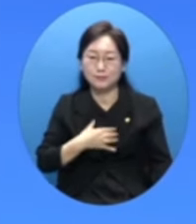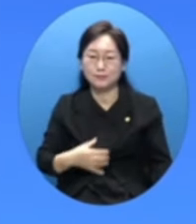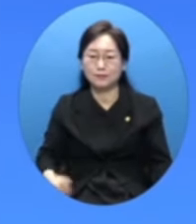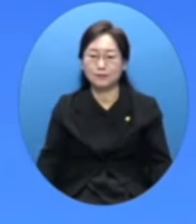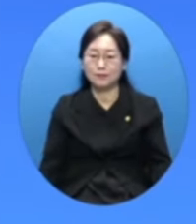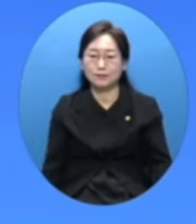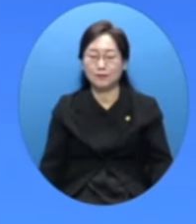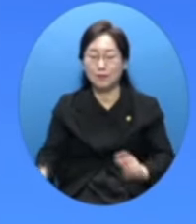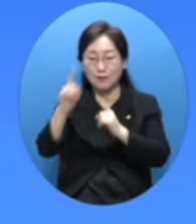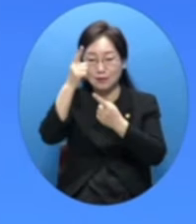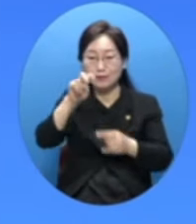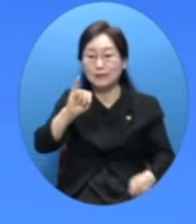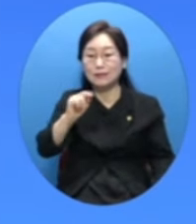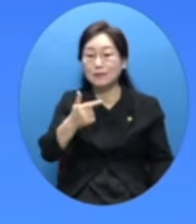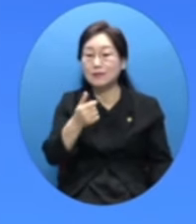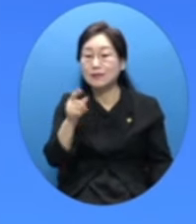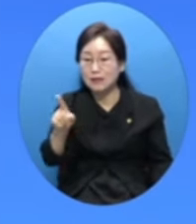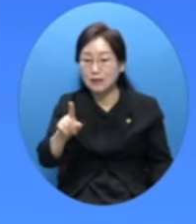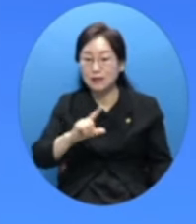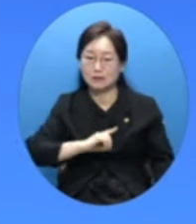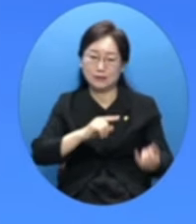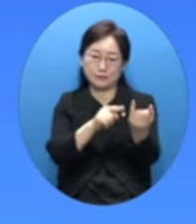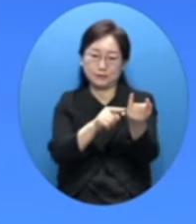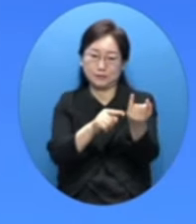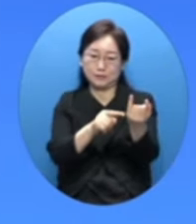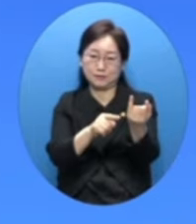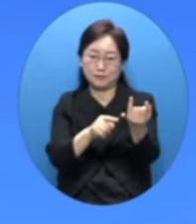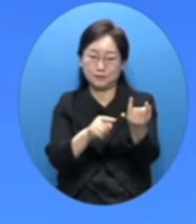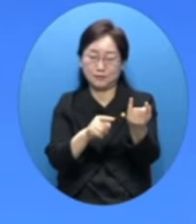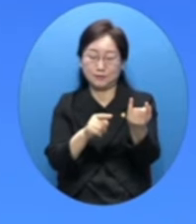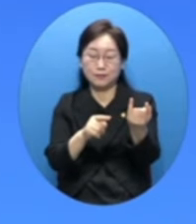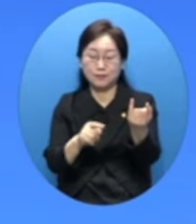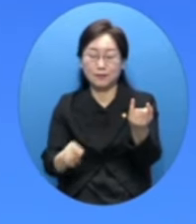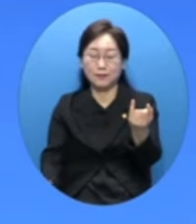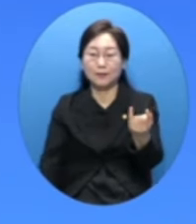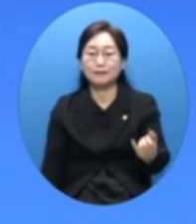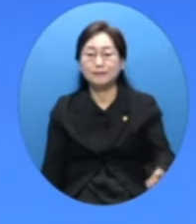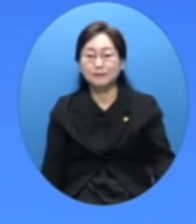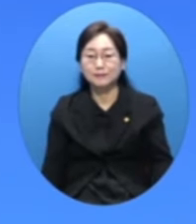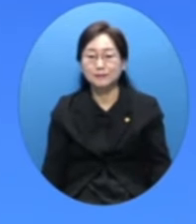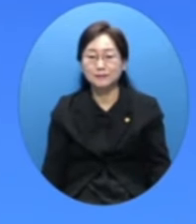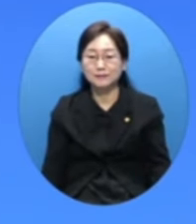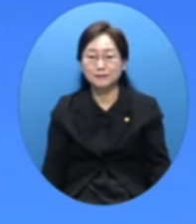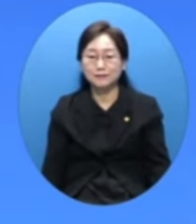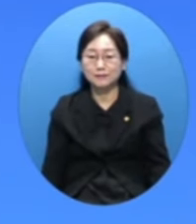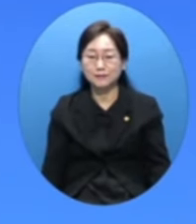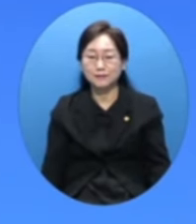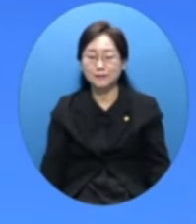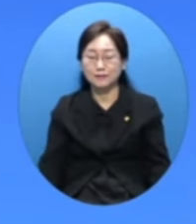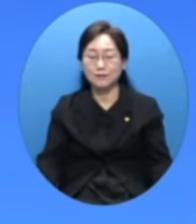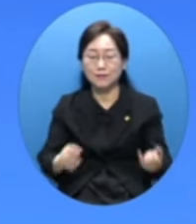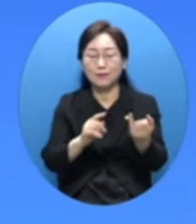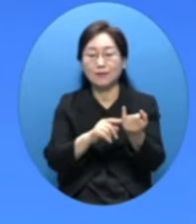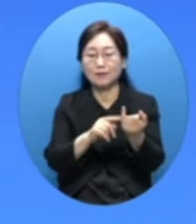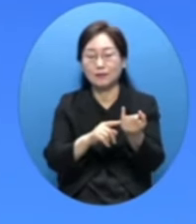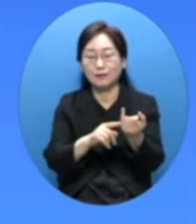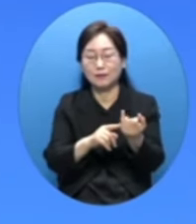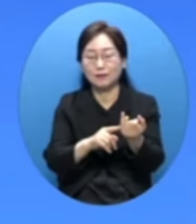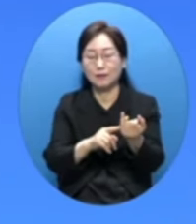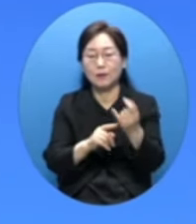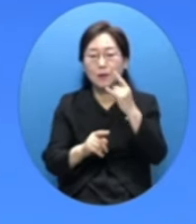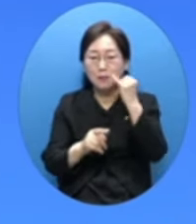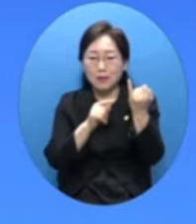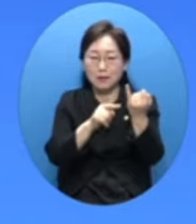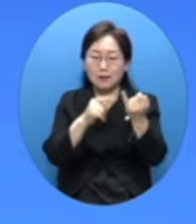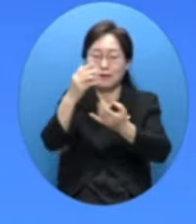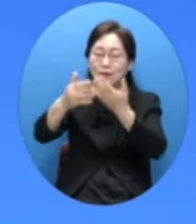이민아 그때는 목사 아니었습니다만 이 박사가 엄마가